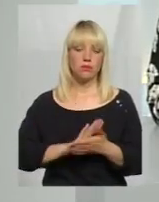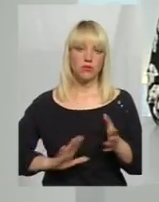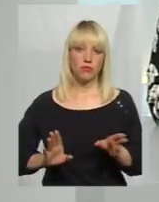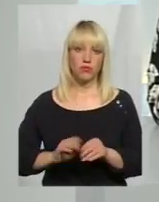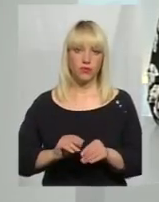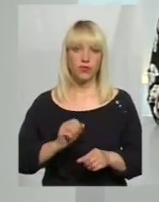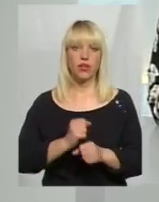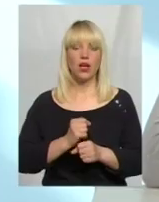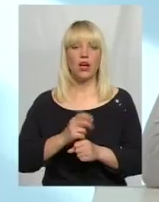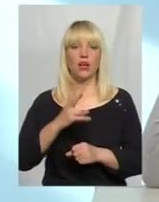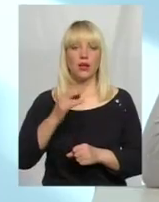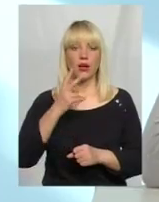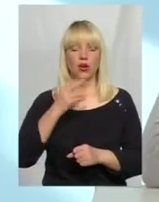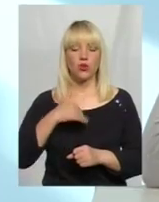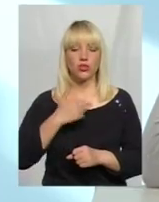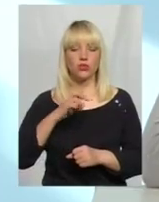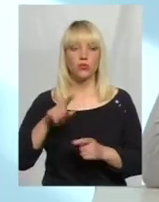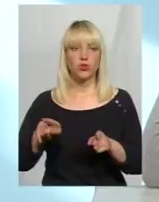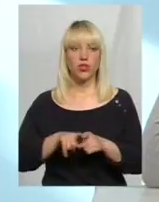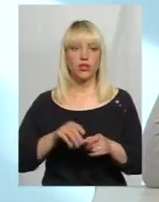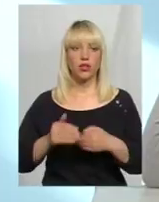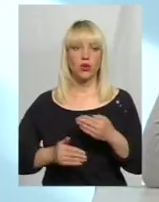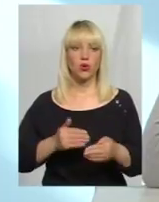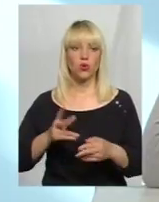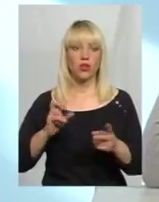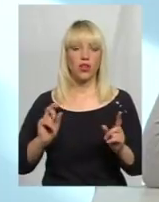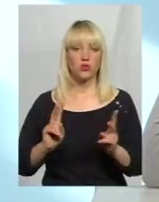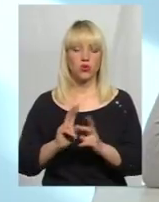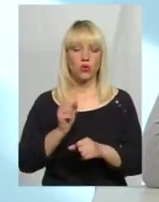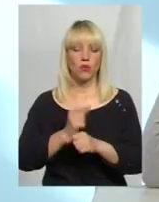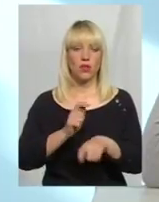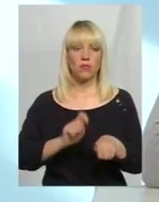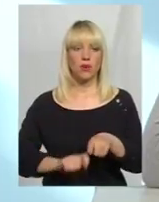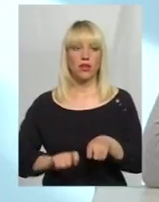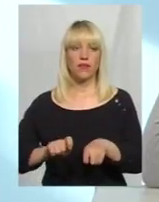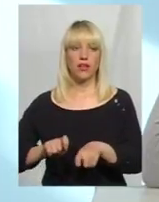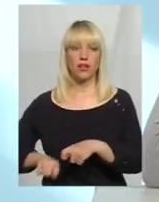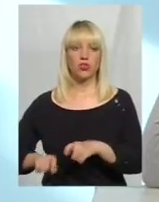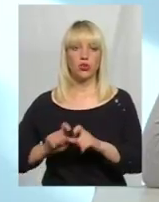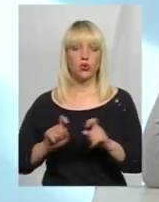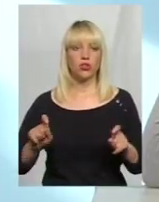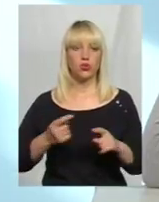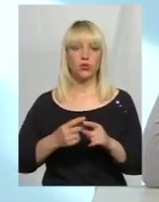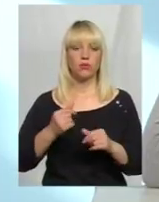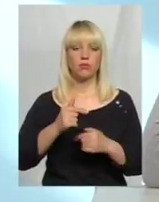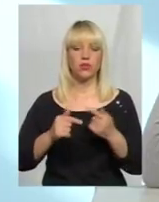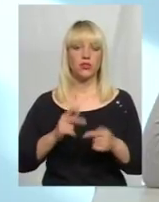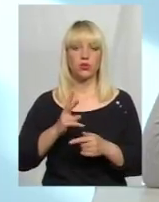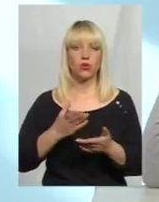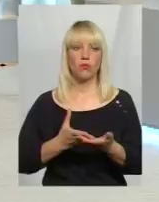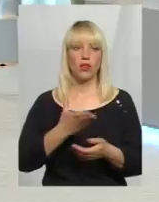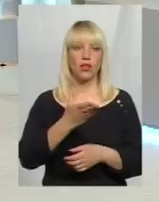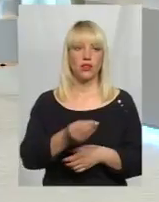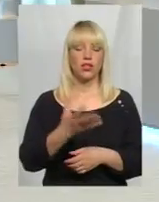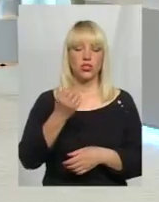кроки назустріч робили і перевіряючі органи, тому що той бізнес, котрий вже платить і котрий ще